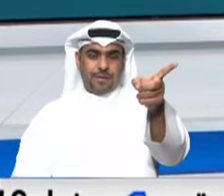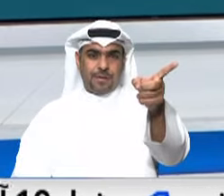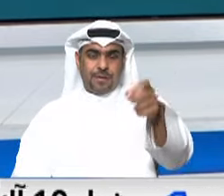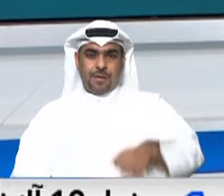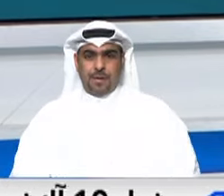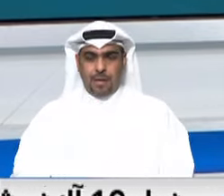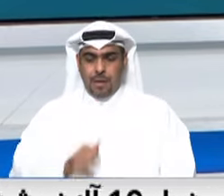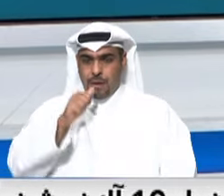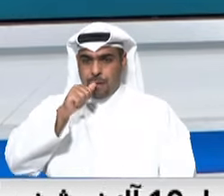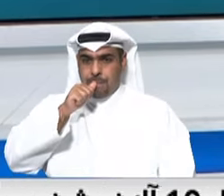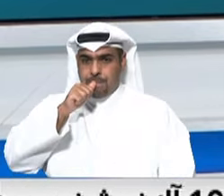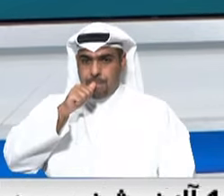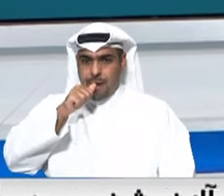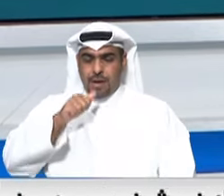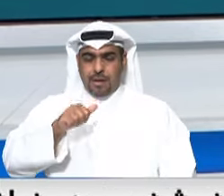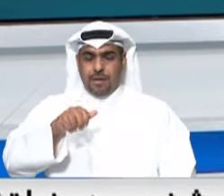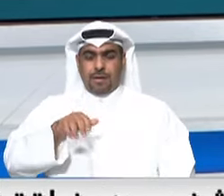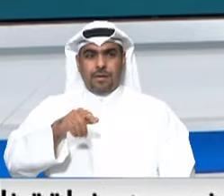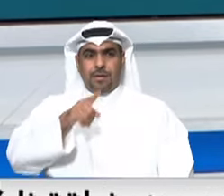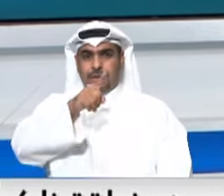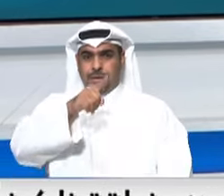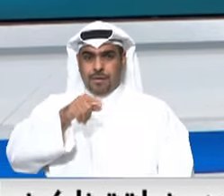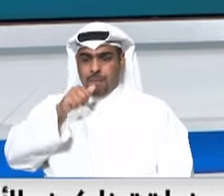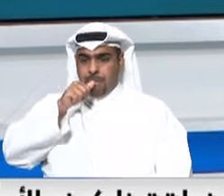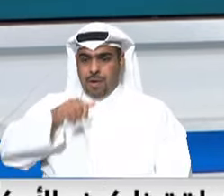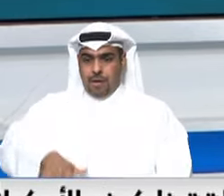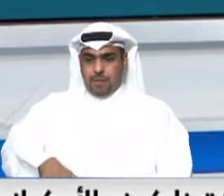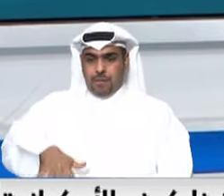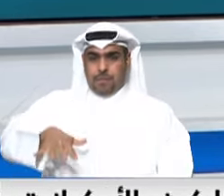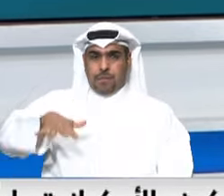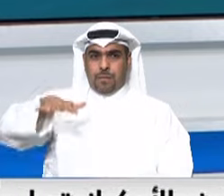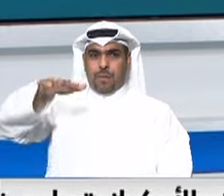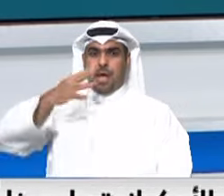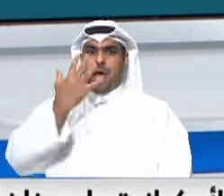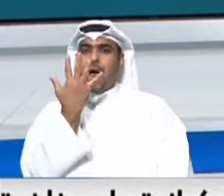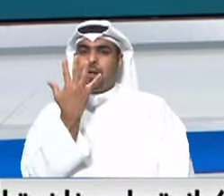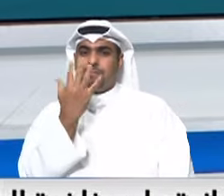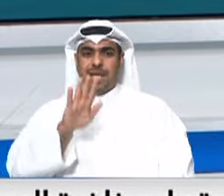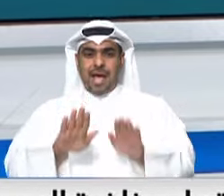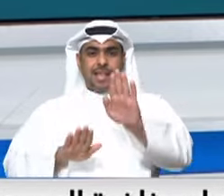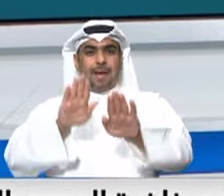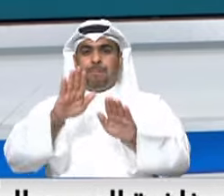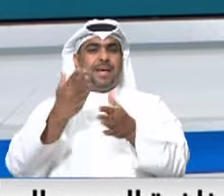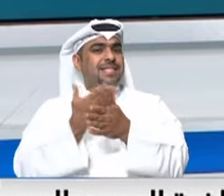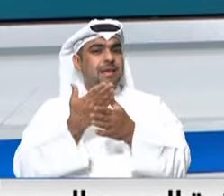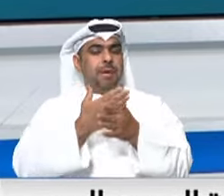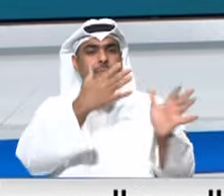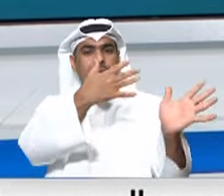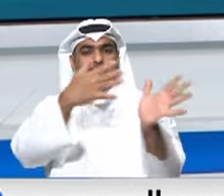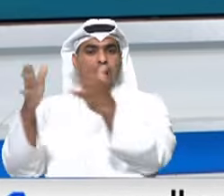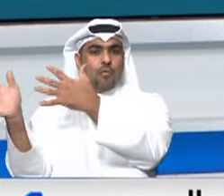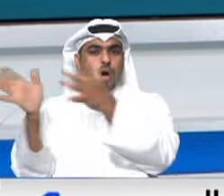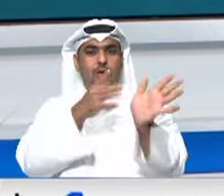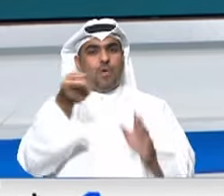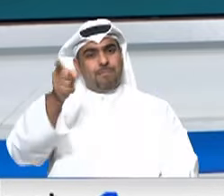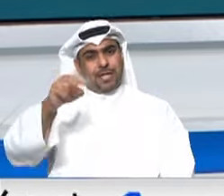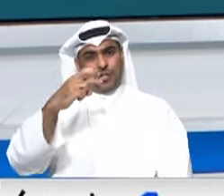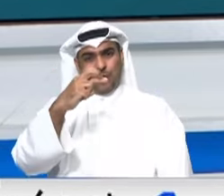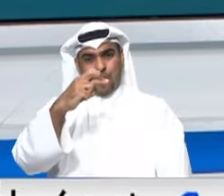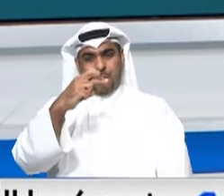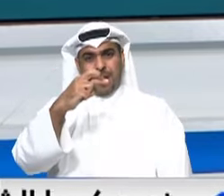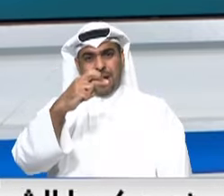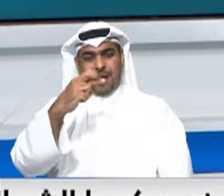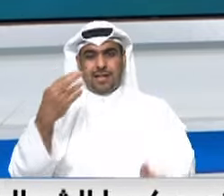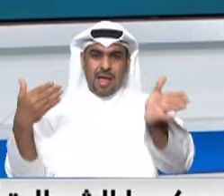ترتفع الأمواج إلى 5 أقدام تزامنا مع نشاط الرياح المتوقع خاصة من بعد منتصف نهار يوم الغد إلى الساعات الأولى